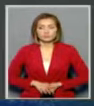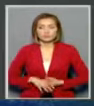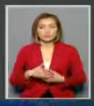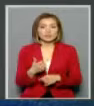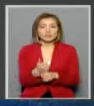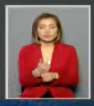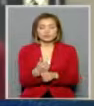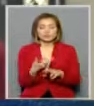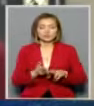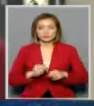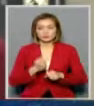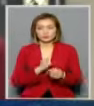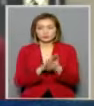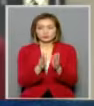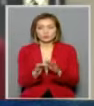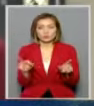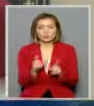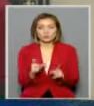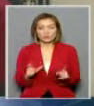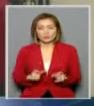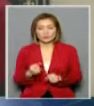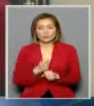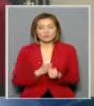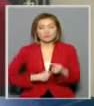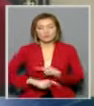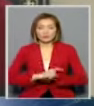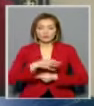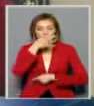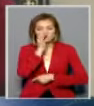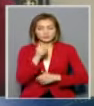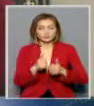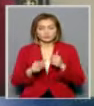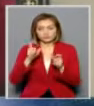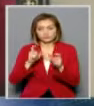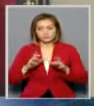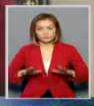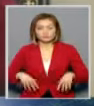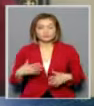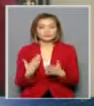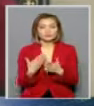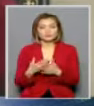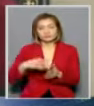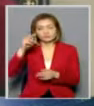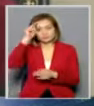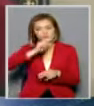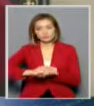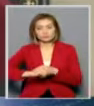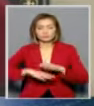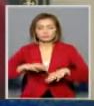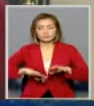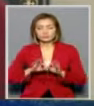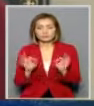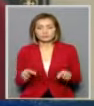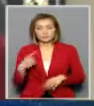Главная задача данного предмета состоит не в том, чтобы сделать предпринимателя из каждого ученика, а в том, чтобы научить их